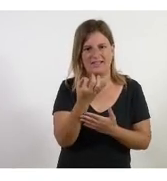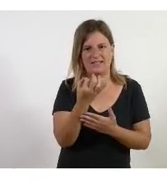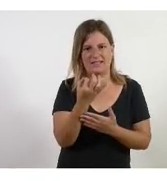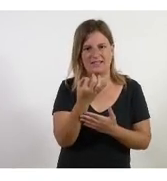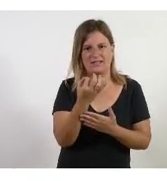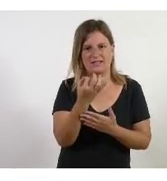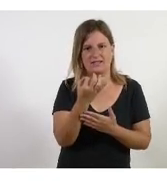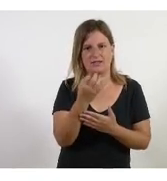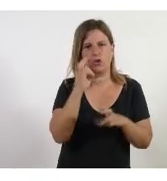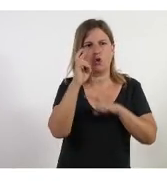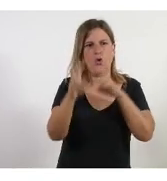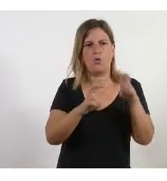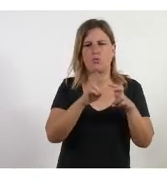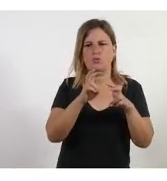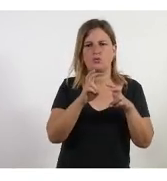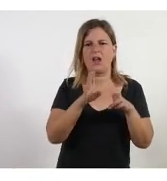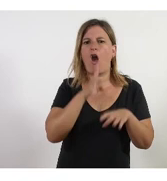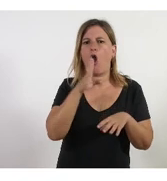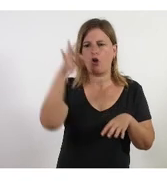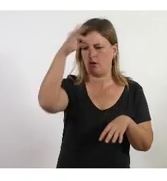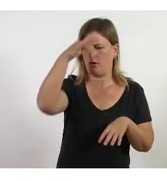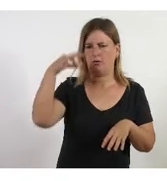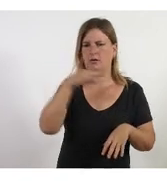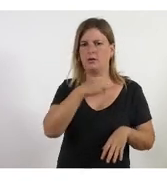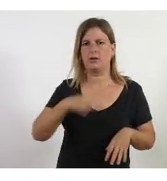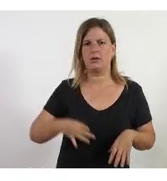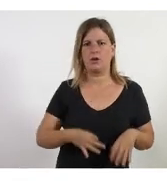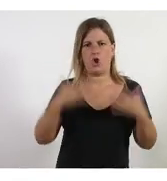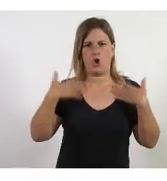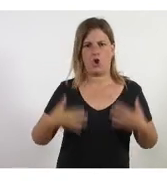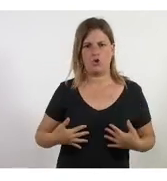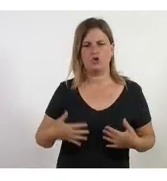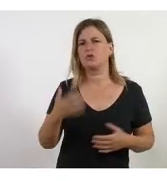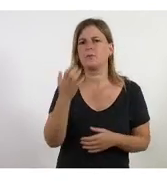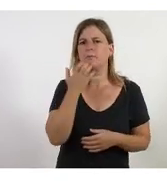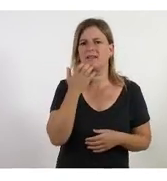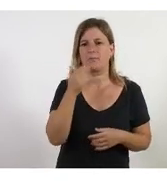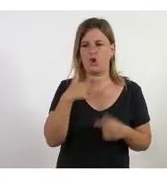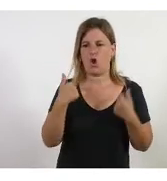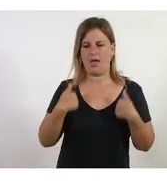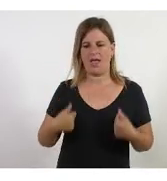Localitza-la en el teu cos. Si jo sento una emoció,